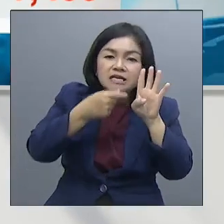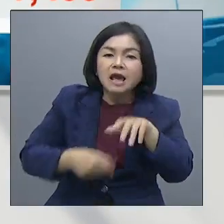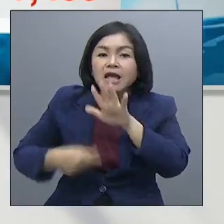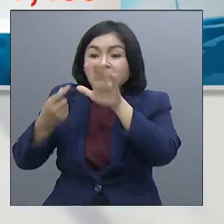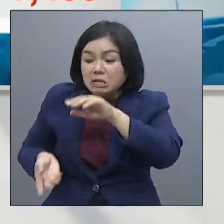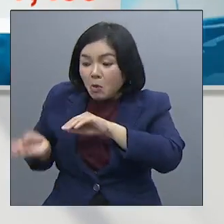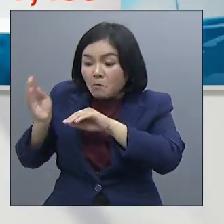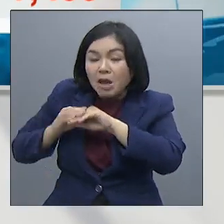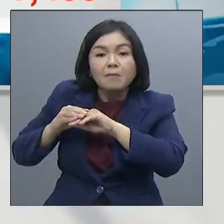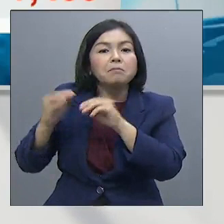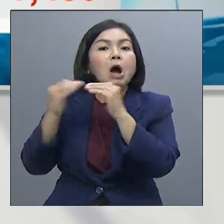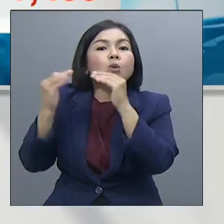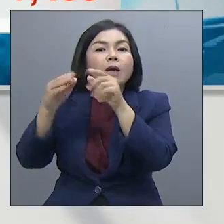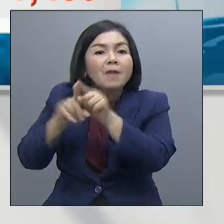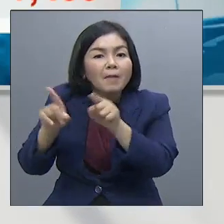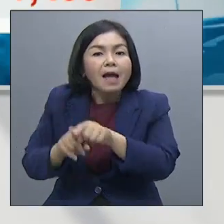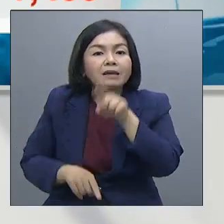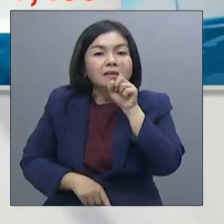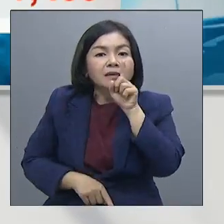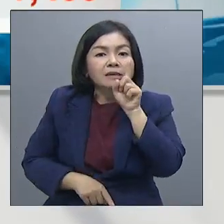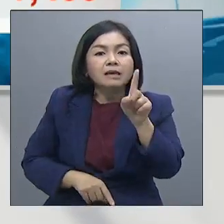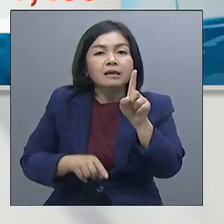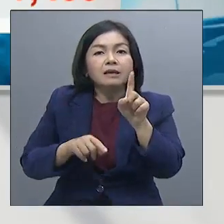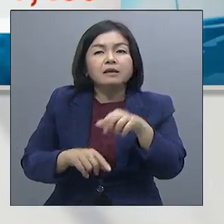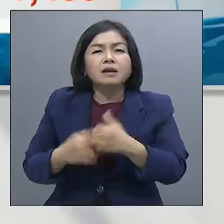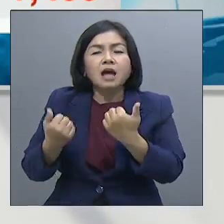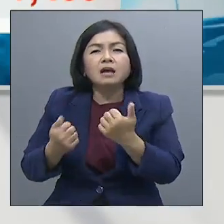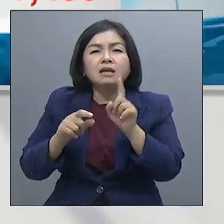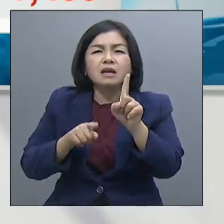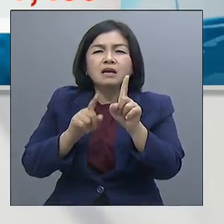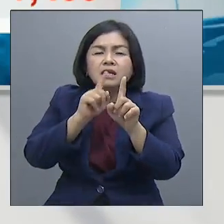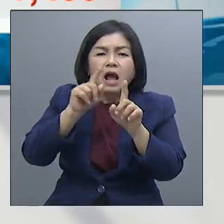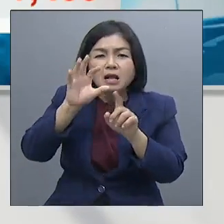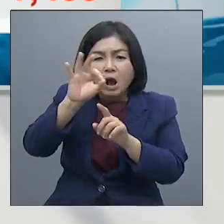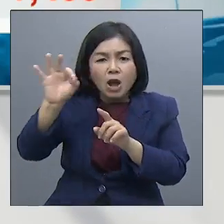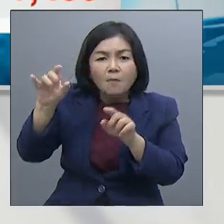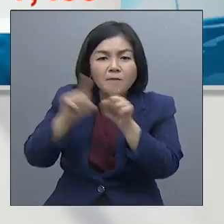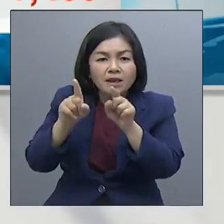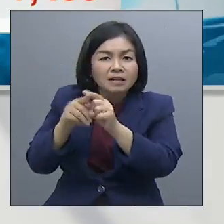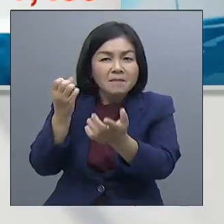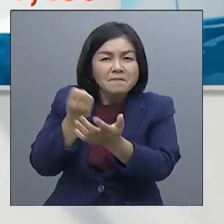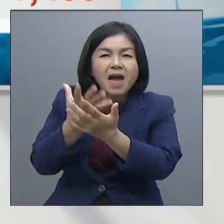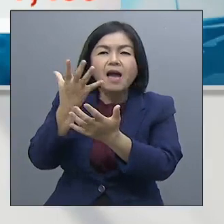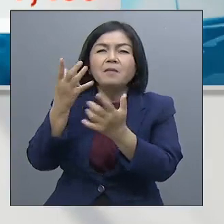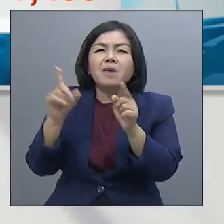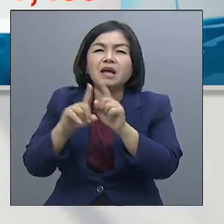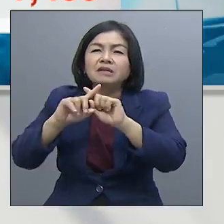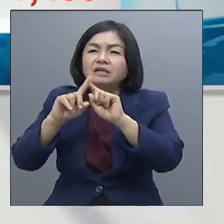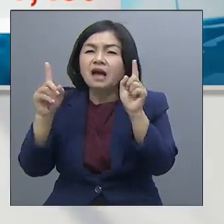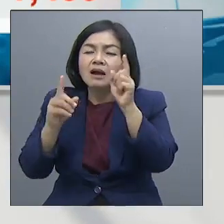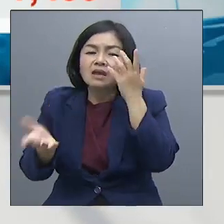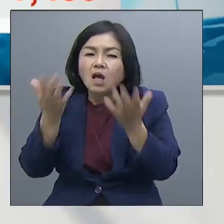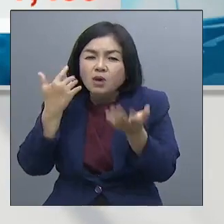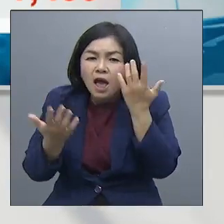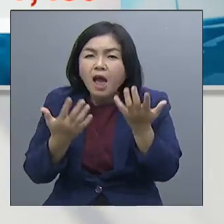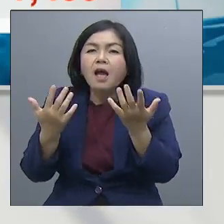ายกันเท่ากันเหมือนกันค่ะ1199บาทเท่ากันแล้วก็แพ็กเกจที่แพงสุดเนี่ยอาจจะแตกต่างกันไปตามปริมาณ